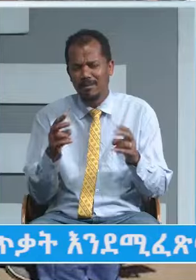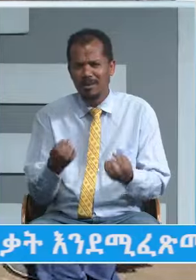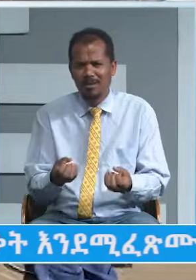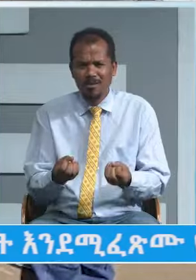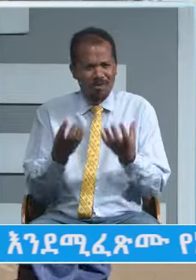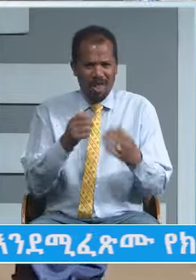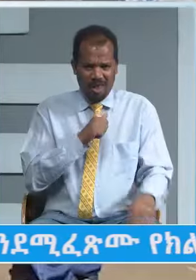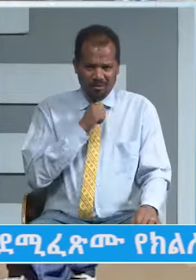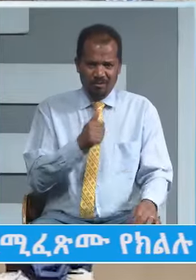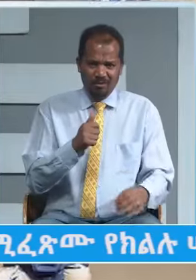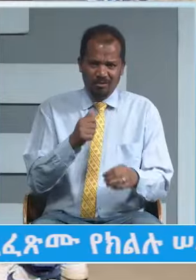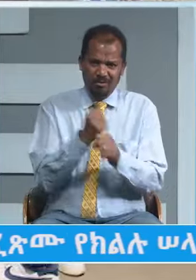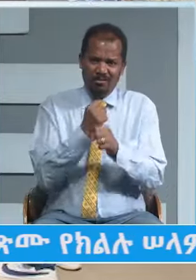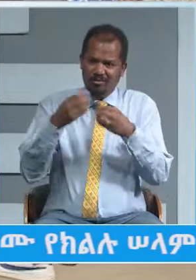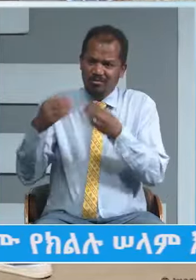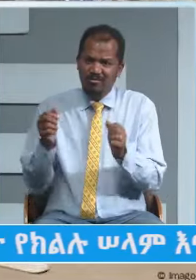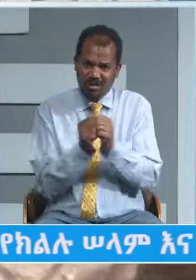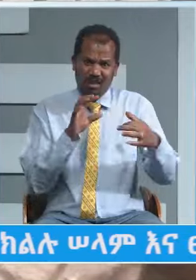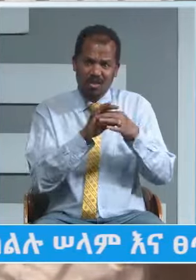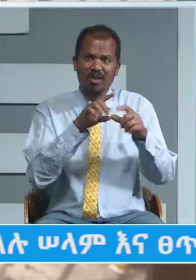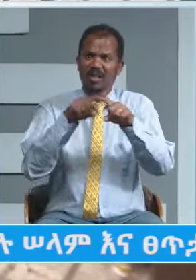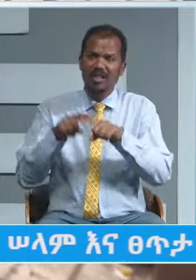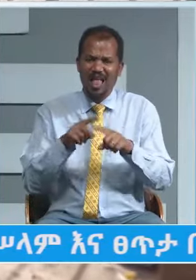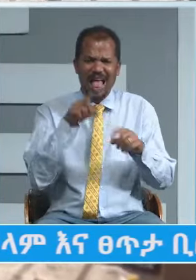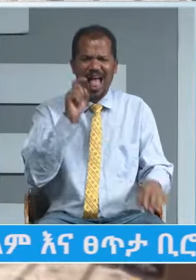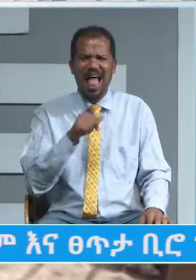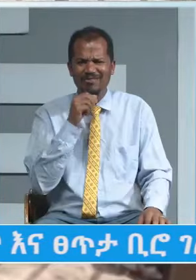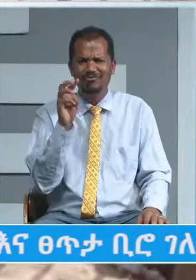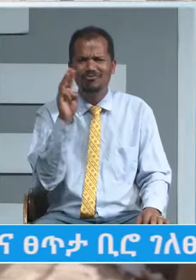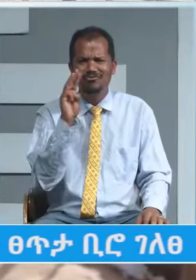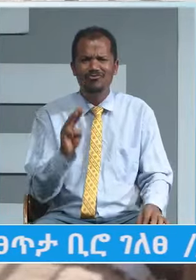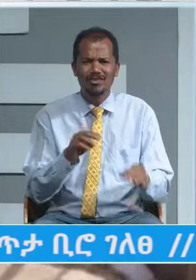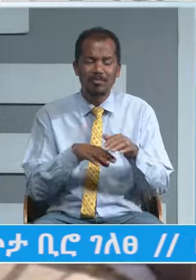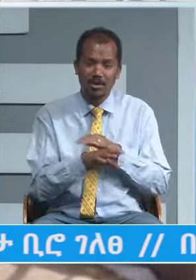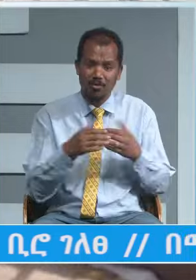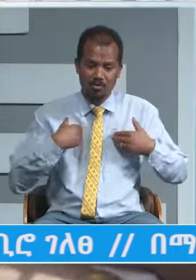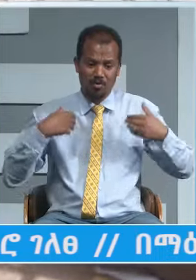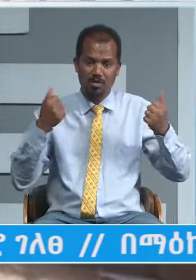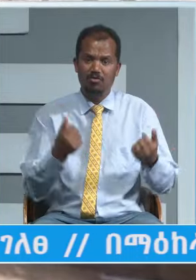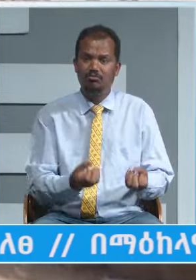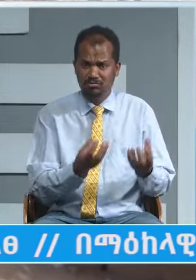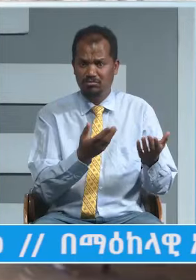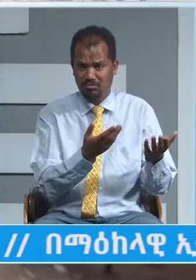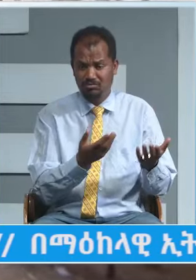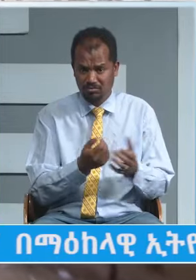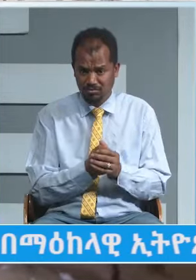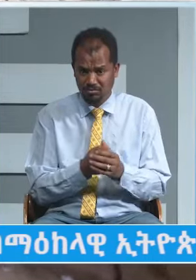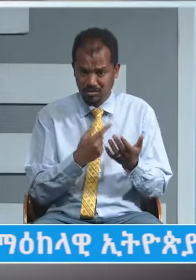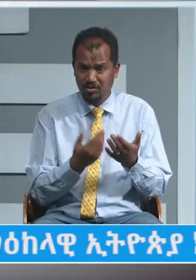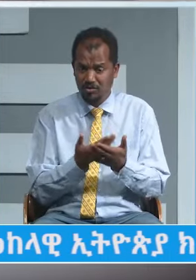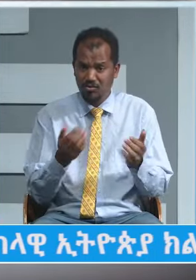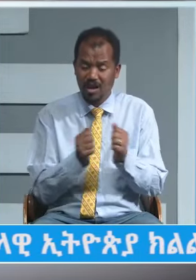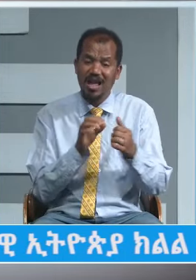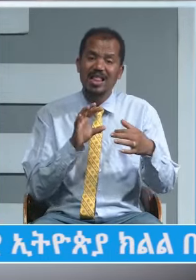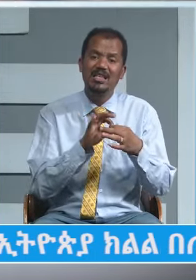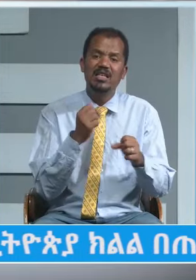በርካታ የሚባሉ አይደሉም። ከስራ አጥነት ጋር ተያይዞ ወደ ተለያዩ አላስፈላጊ ሱሶች የሚገቡ ወጣቶች መኖራቸውም እሙን ነው። ከዚሁ